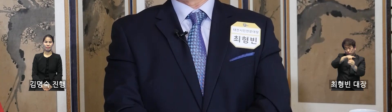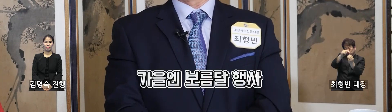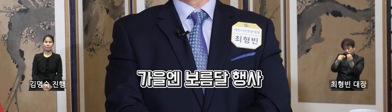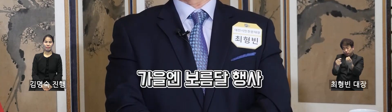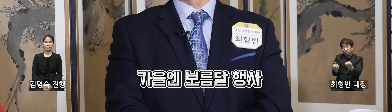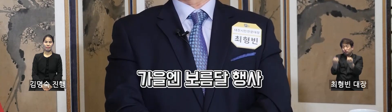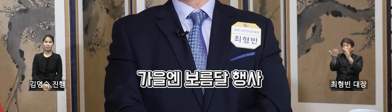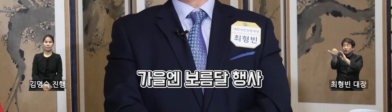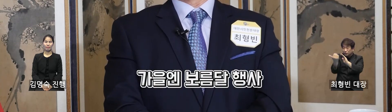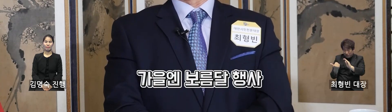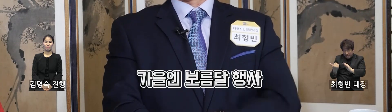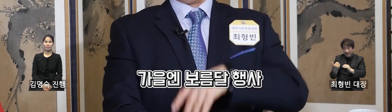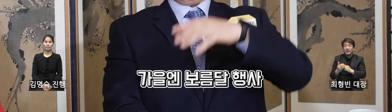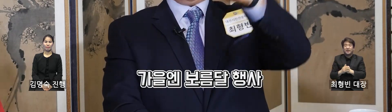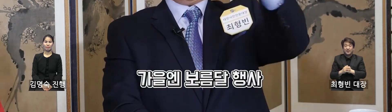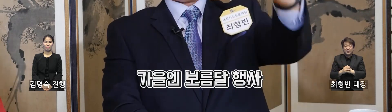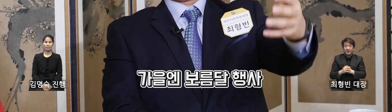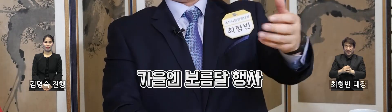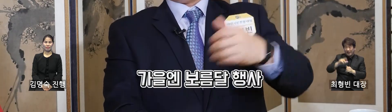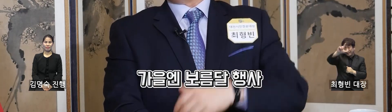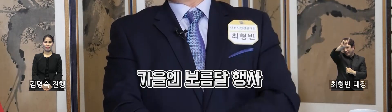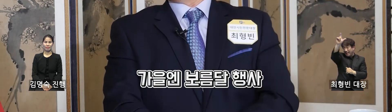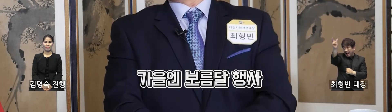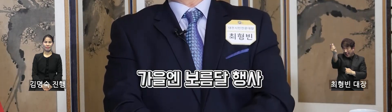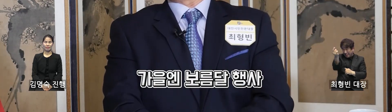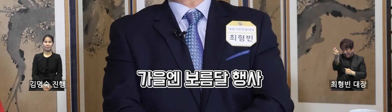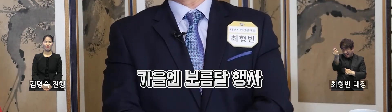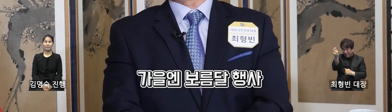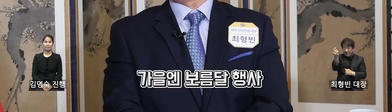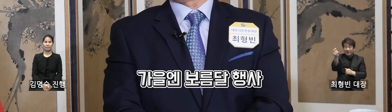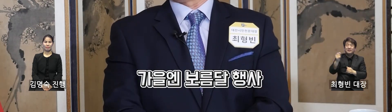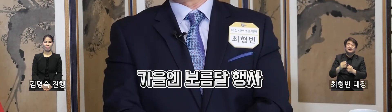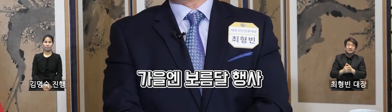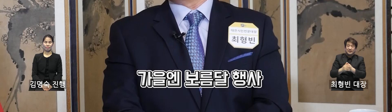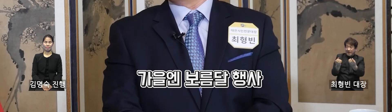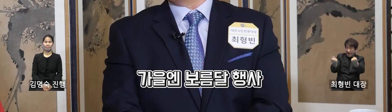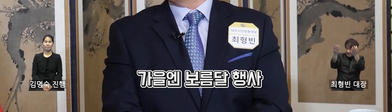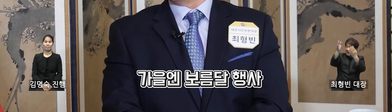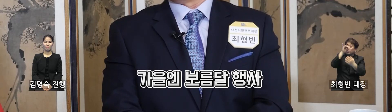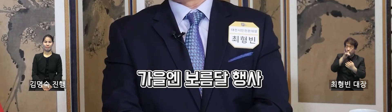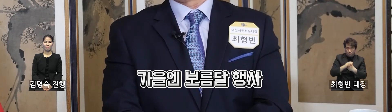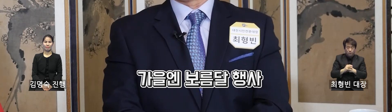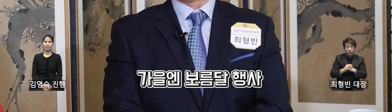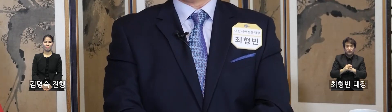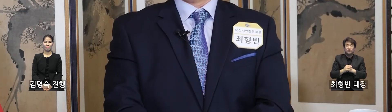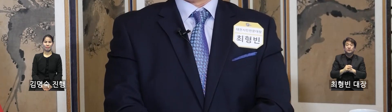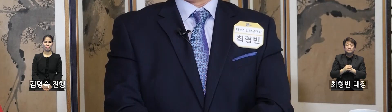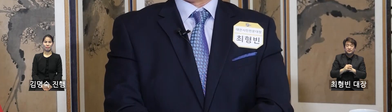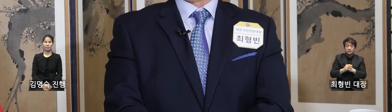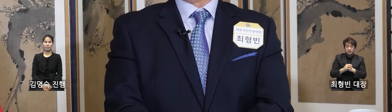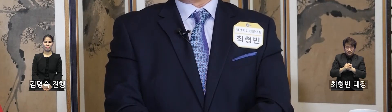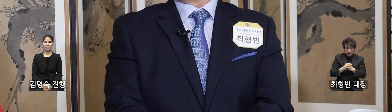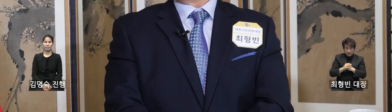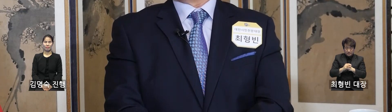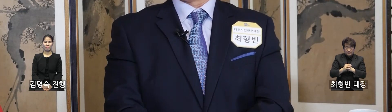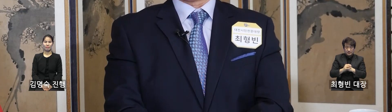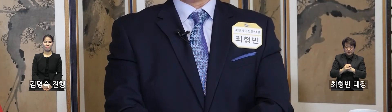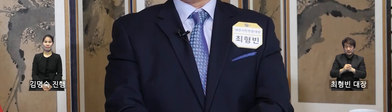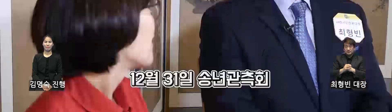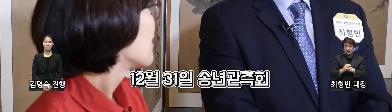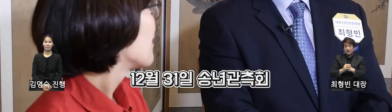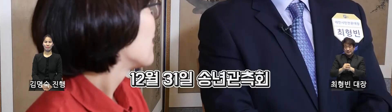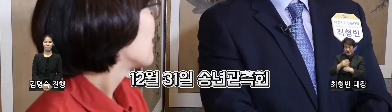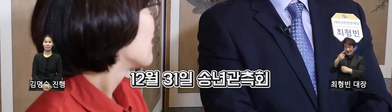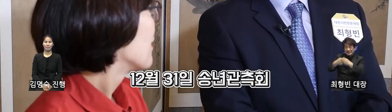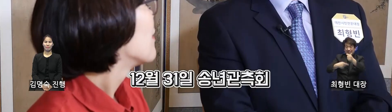아 우리가 탈 한파에 포럼 딸도 행사를 좀 하구요 그래서 이제 또 말이 래는 우리가